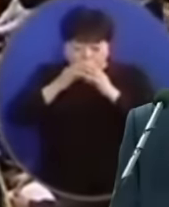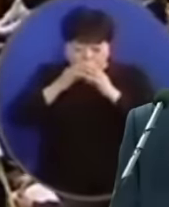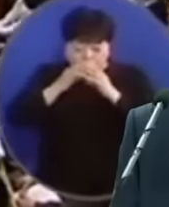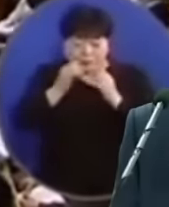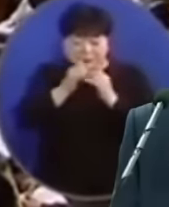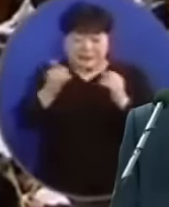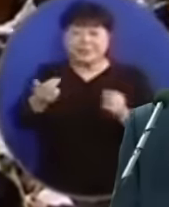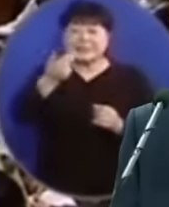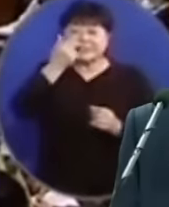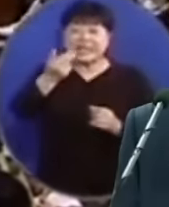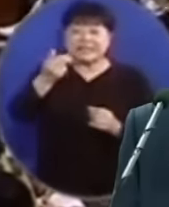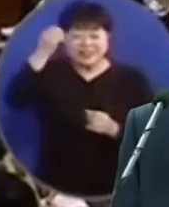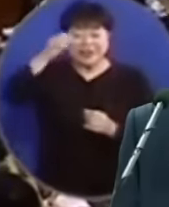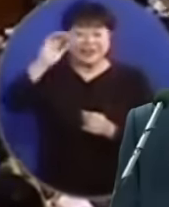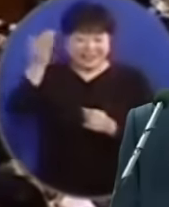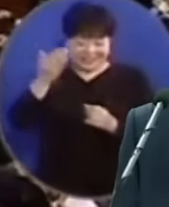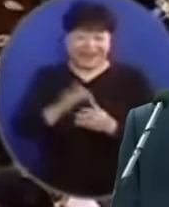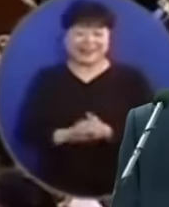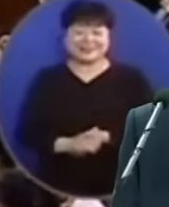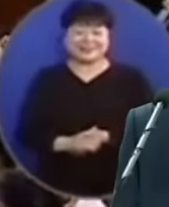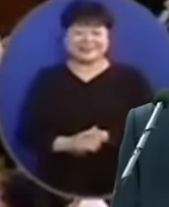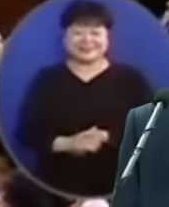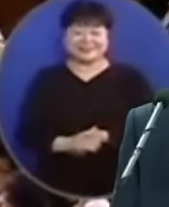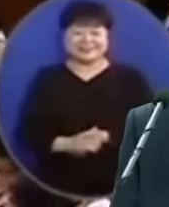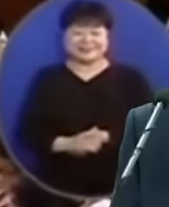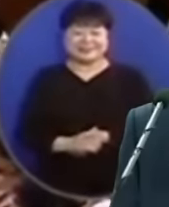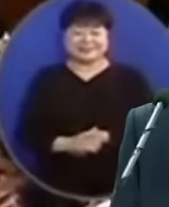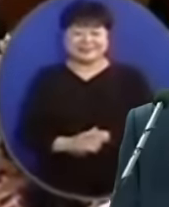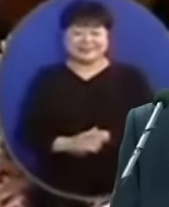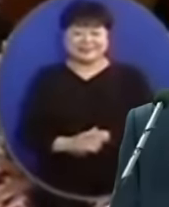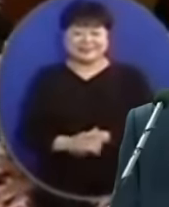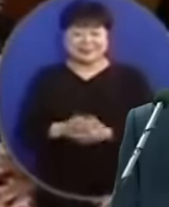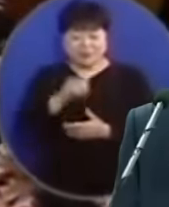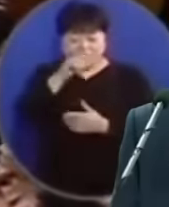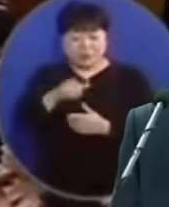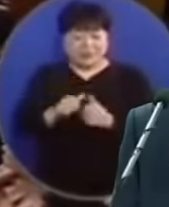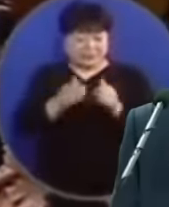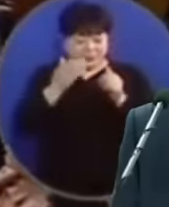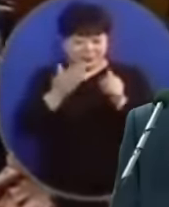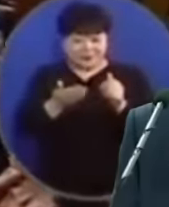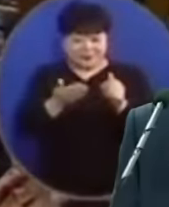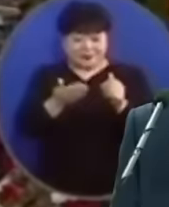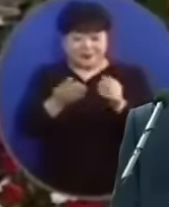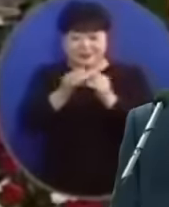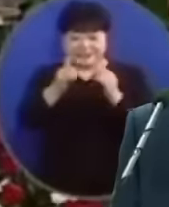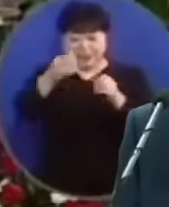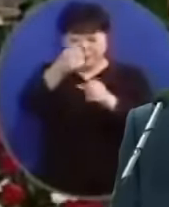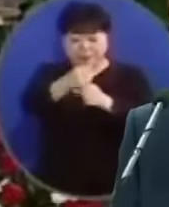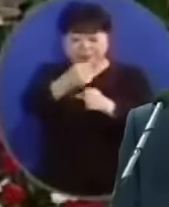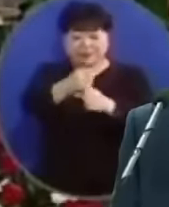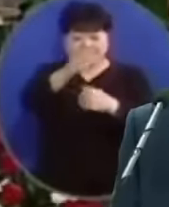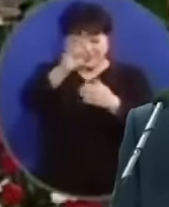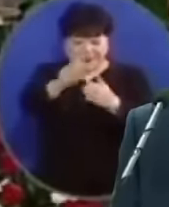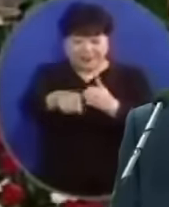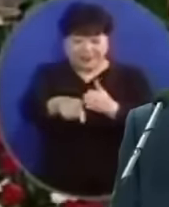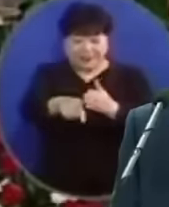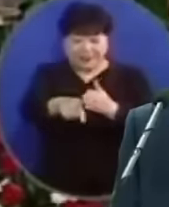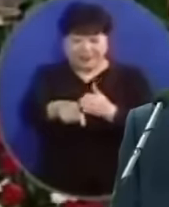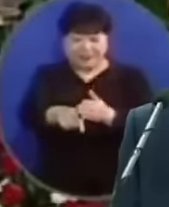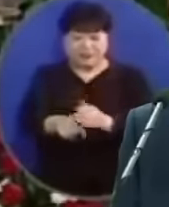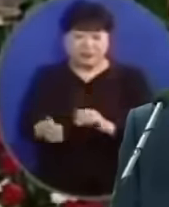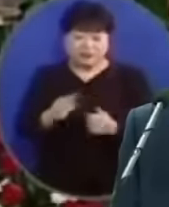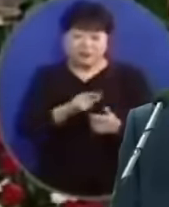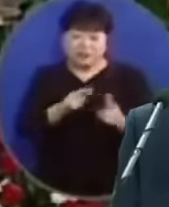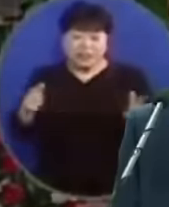사람이 생명이 되니라고 말씀하신 것입니다. 제일 처음에 하나님이 사람을 지었을 때는 죽지